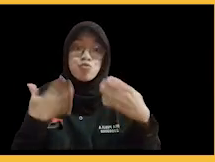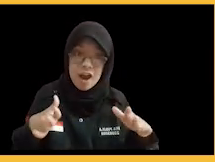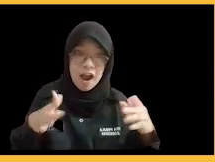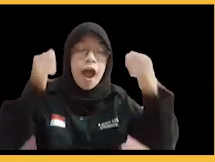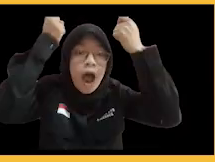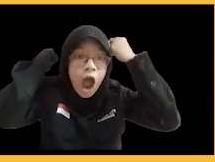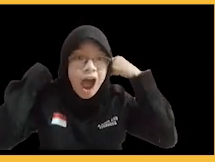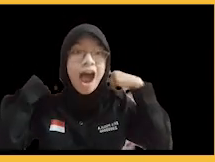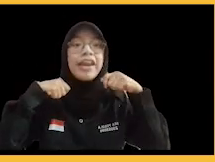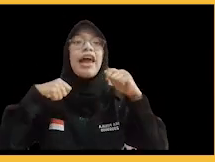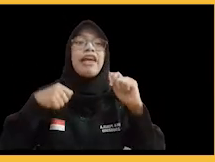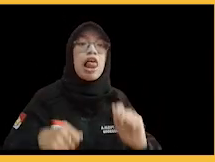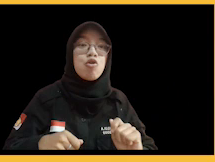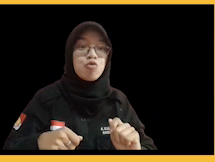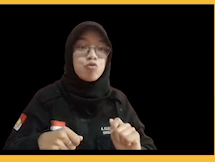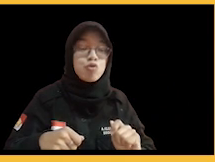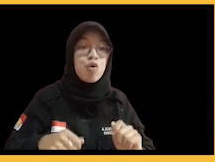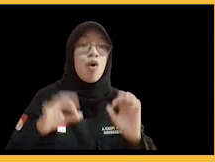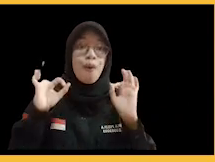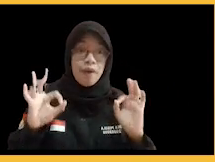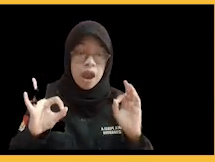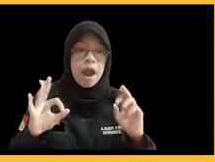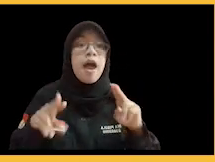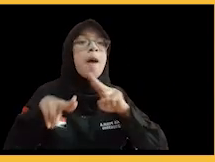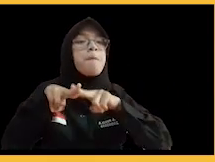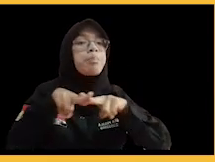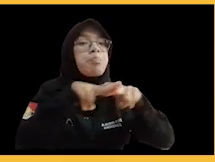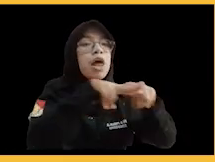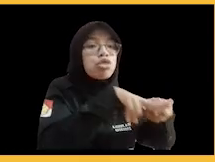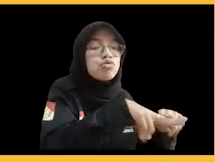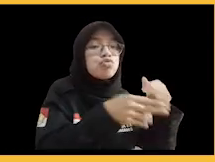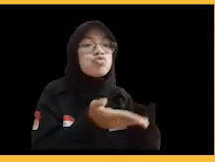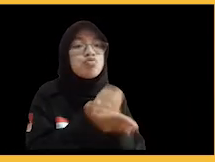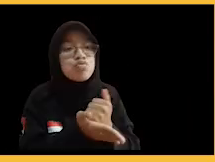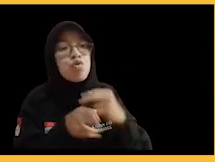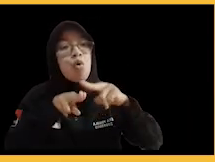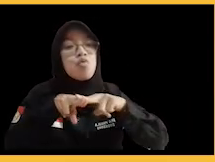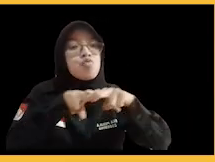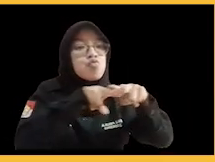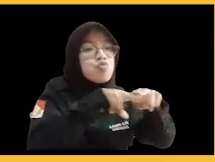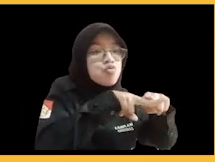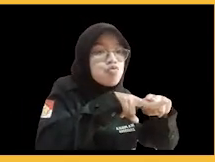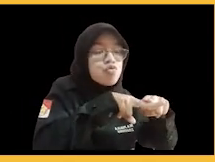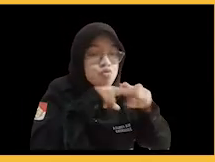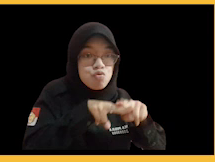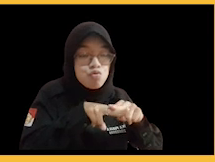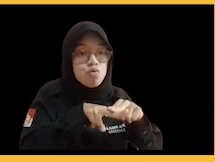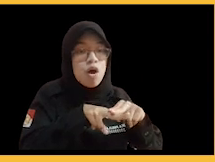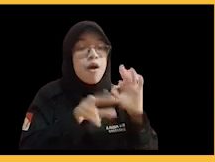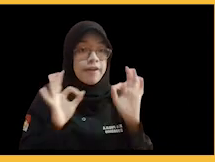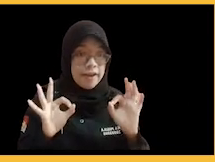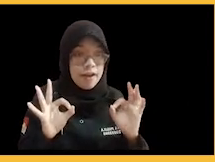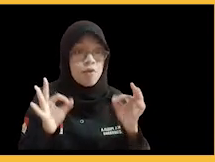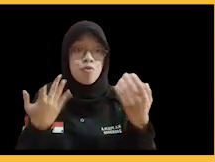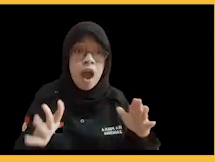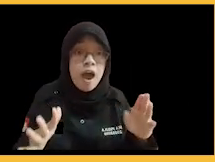antrian prioritas, Anda akan mendapatkan kalung antrian prioritas dan dibantu oleh petugas kami ke kursi antrian prioritas untuk